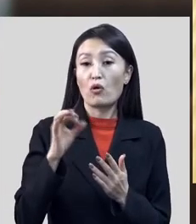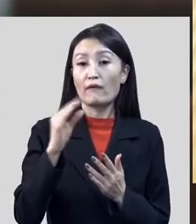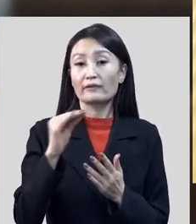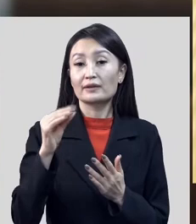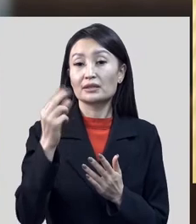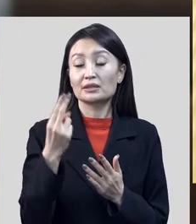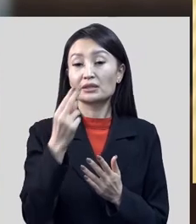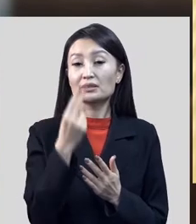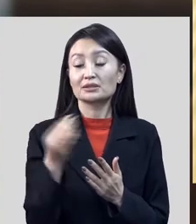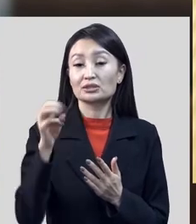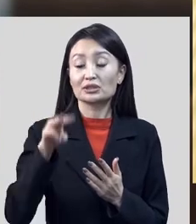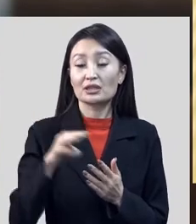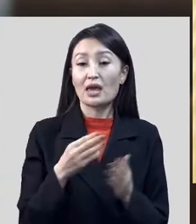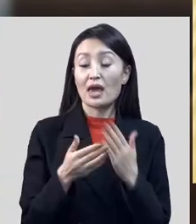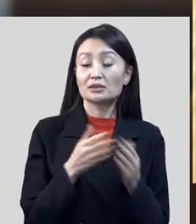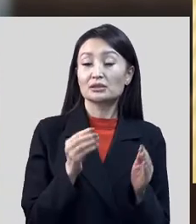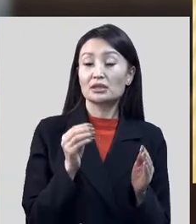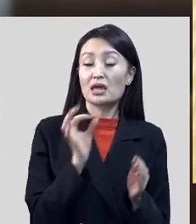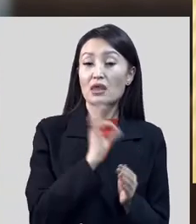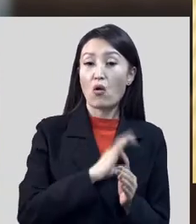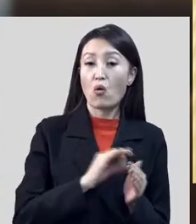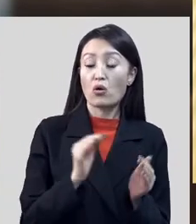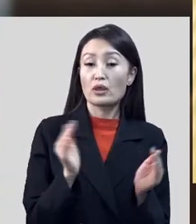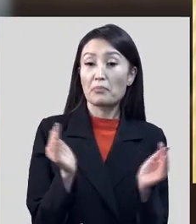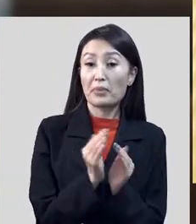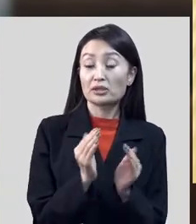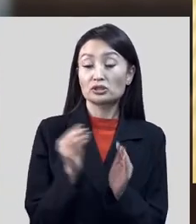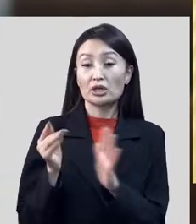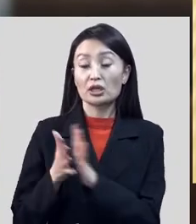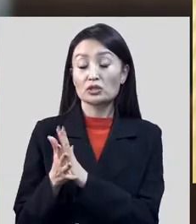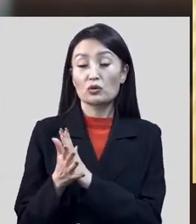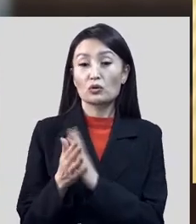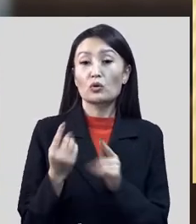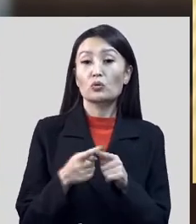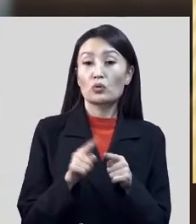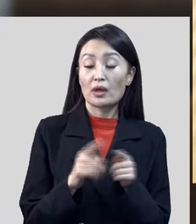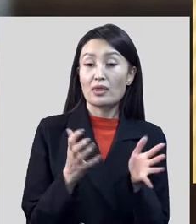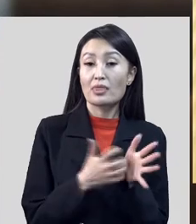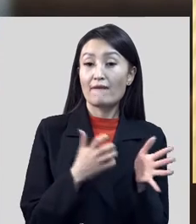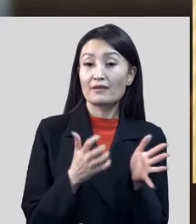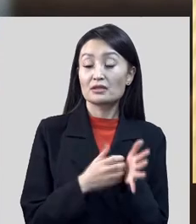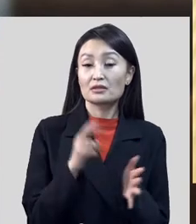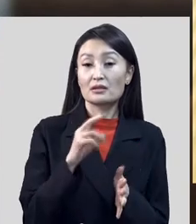если доходы меньше расходов то бюджет дефицитный